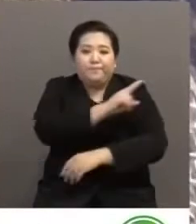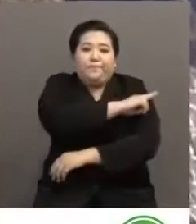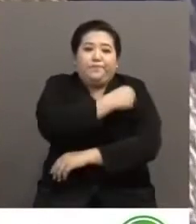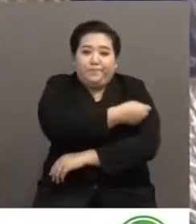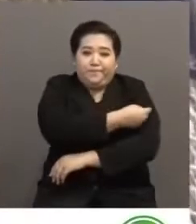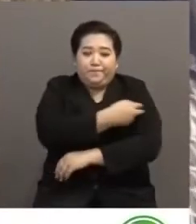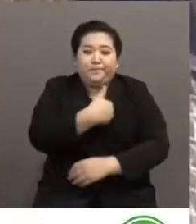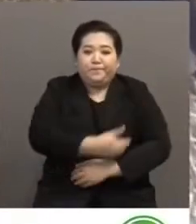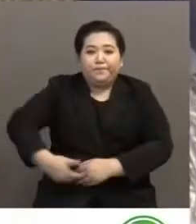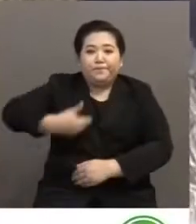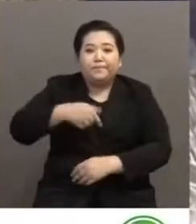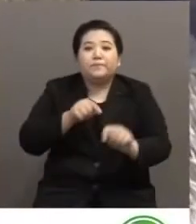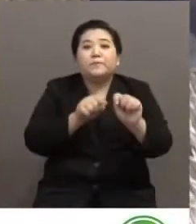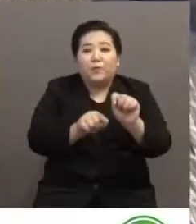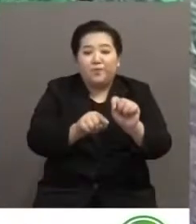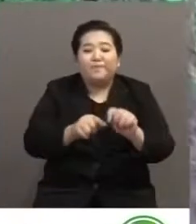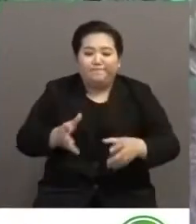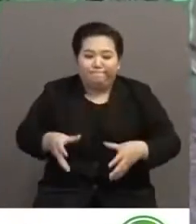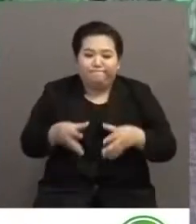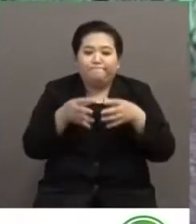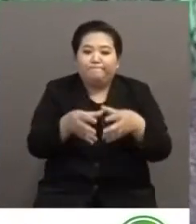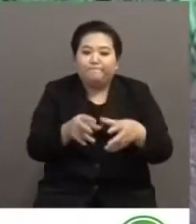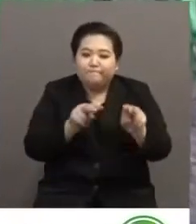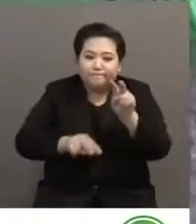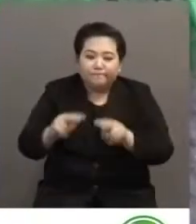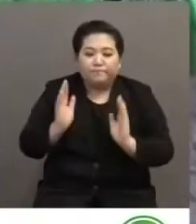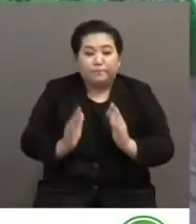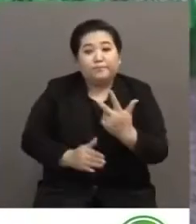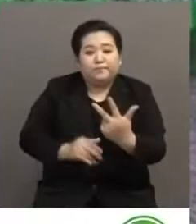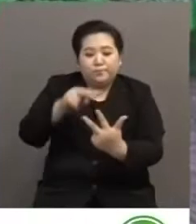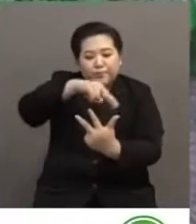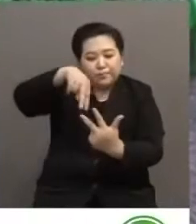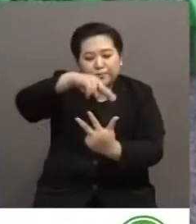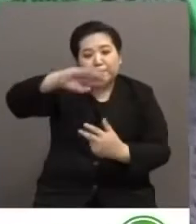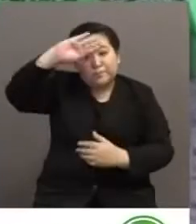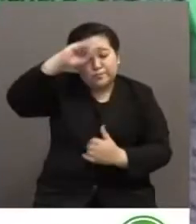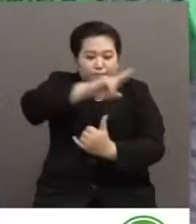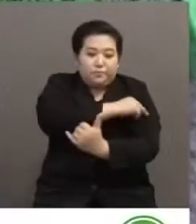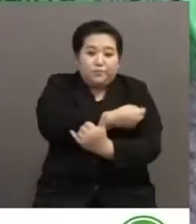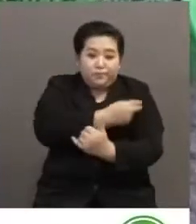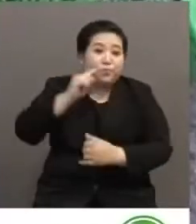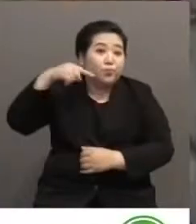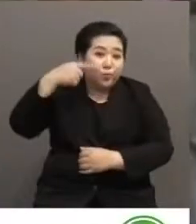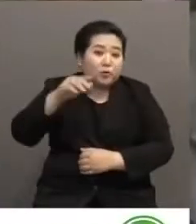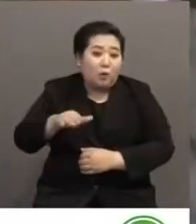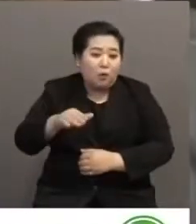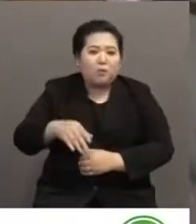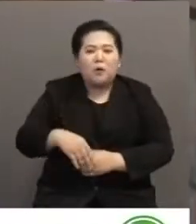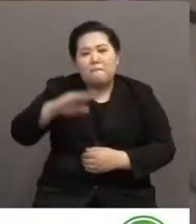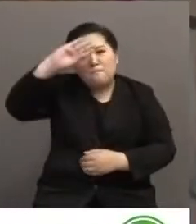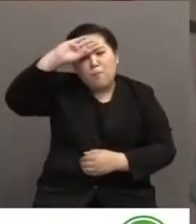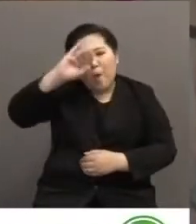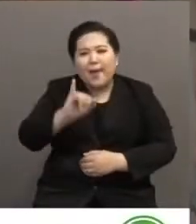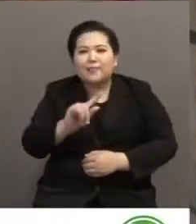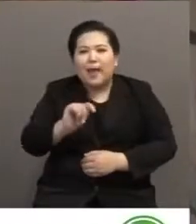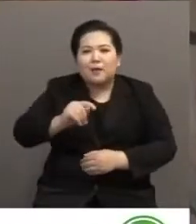าลส่งเสริมสุขภาพตำบลดอนนางหงเนี่ยเข้าไปตรวจร่างกายในเบื้องต้นนะครับให้กับนางสาวคำประเสริฐซึ่งป่วยเป็นโรคไตเสื่อม